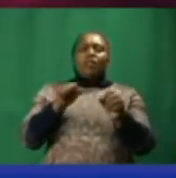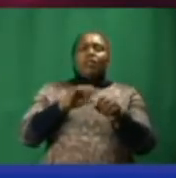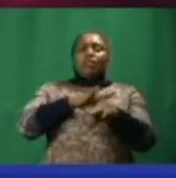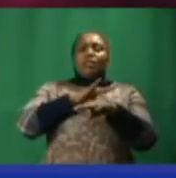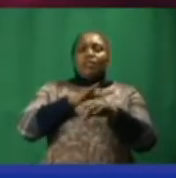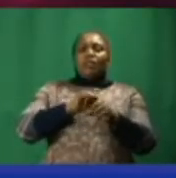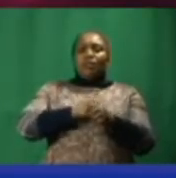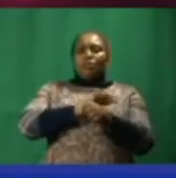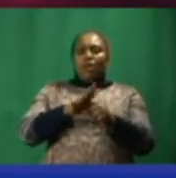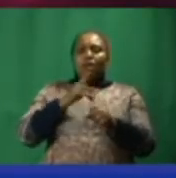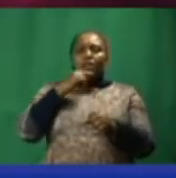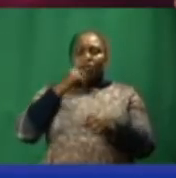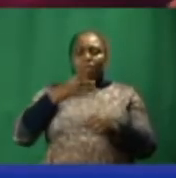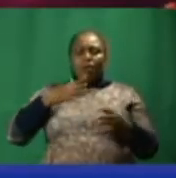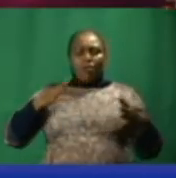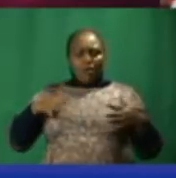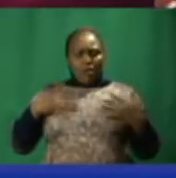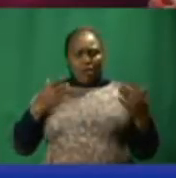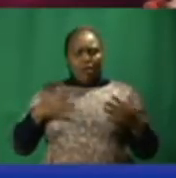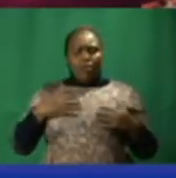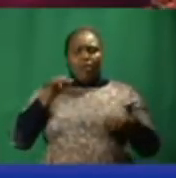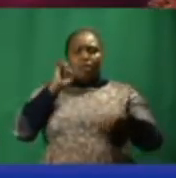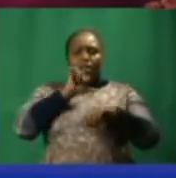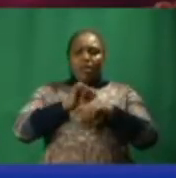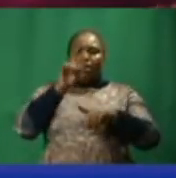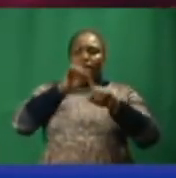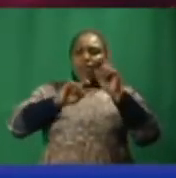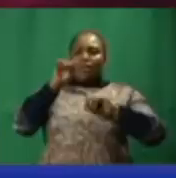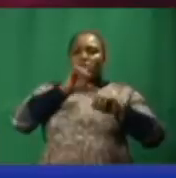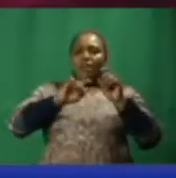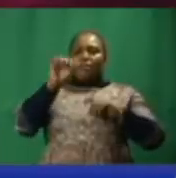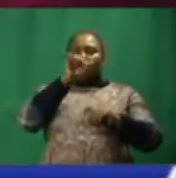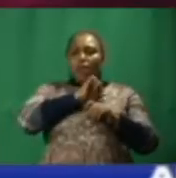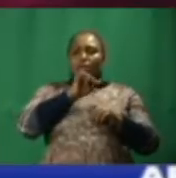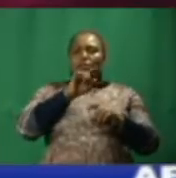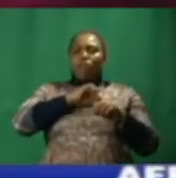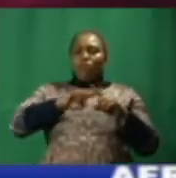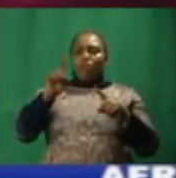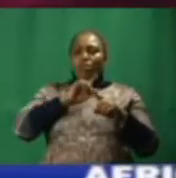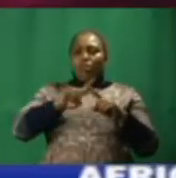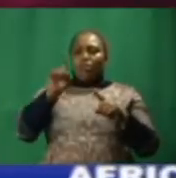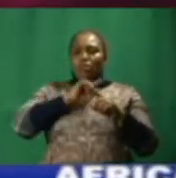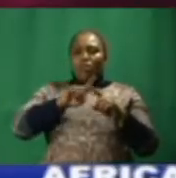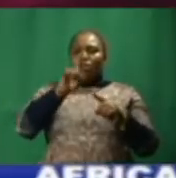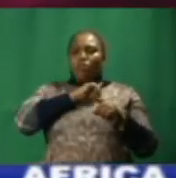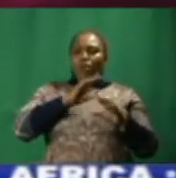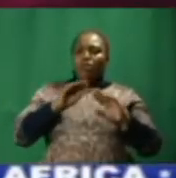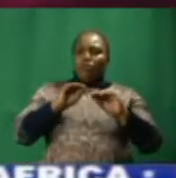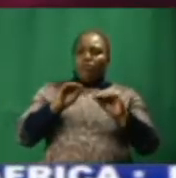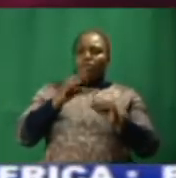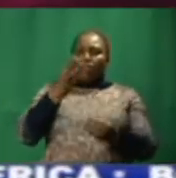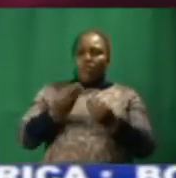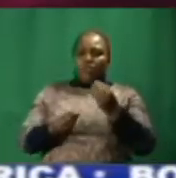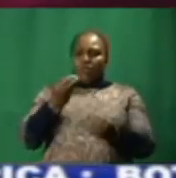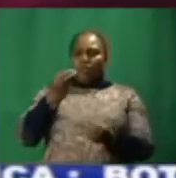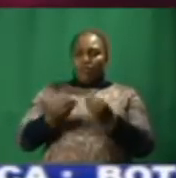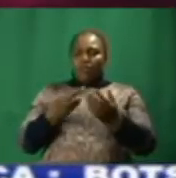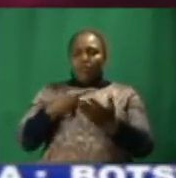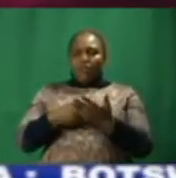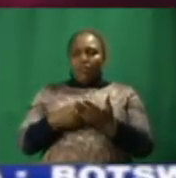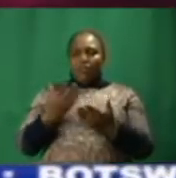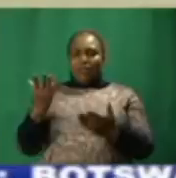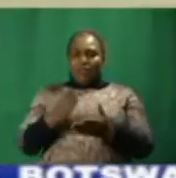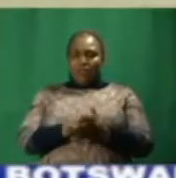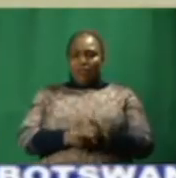lwa bangajabula kisheshe batfole imvuma babu yele bau dlala ngomba begini lshelo bebatilu msile. Lokufaye kazi kufundzisa banvana ngalo mdlalo. Sinembigo.